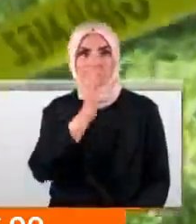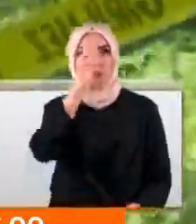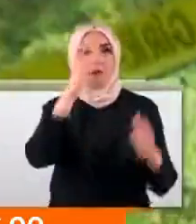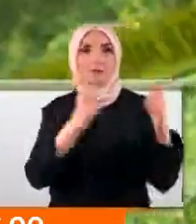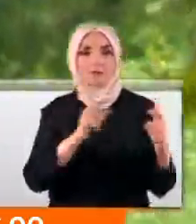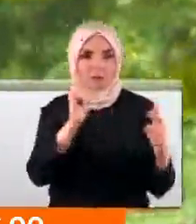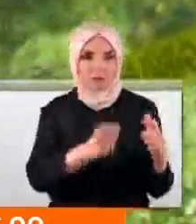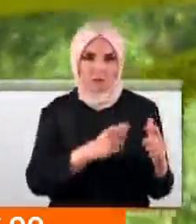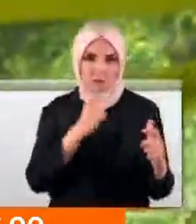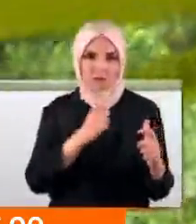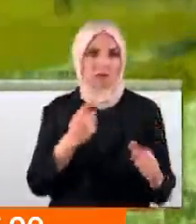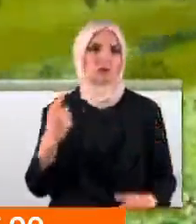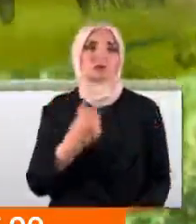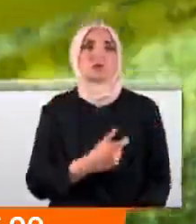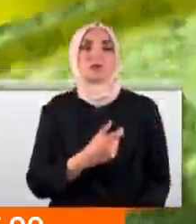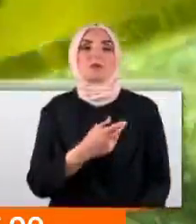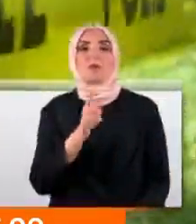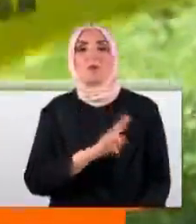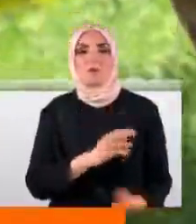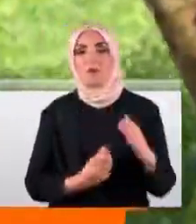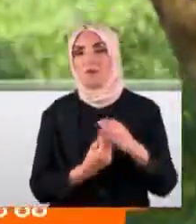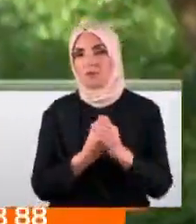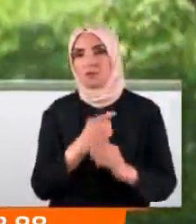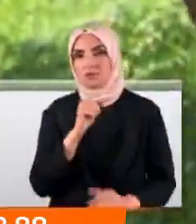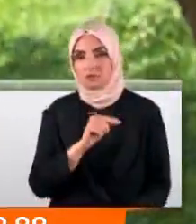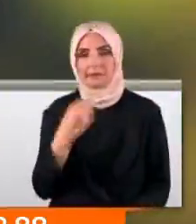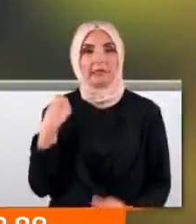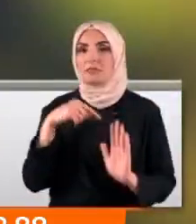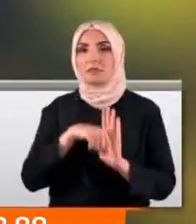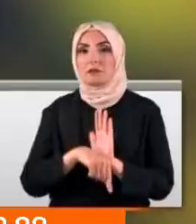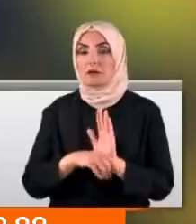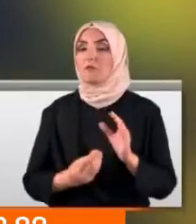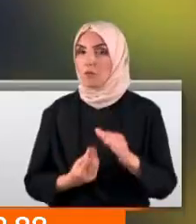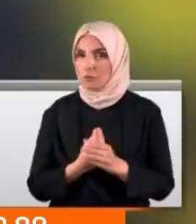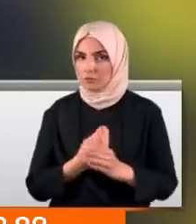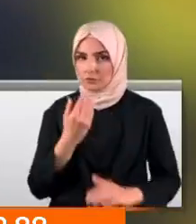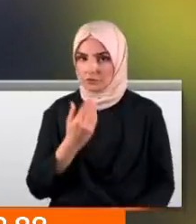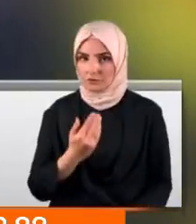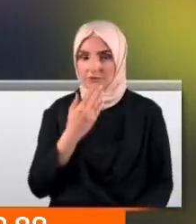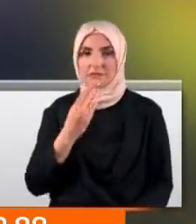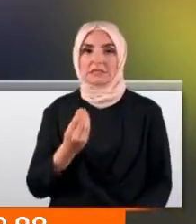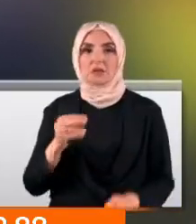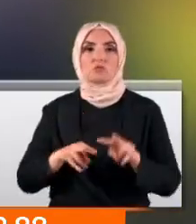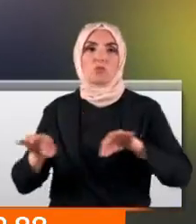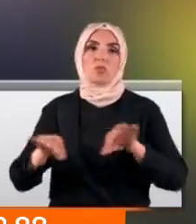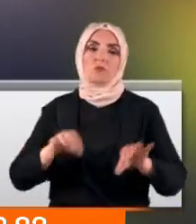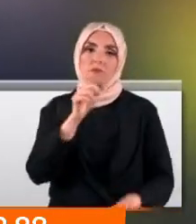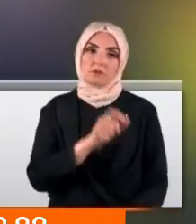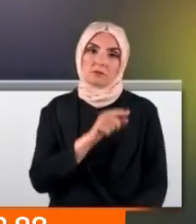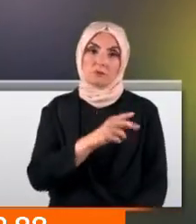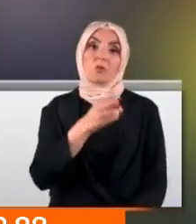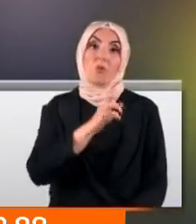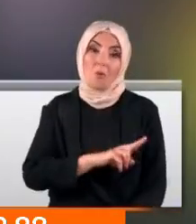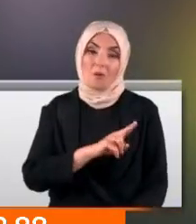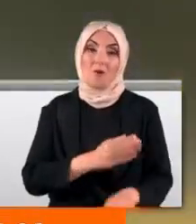kurban gittiği anlaşılmıştı. O korkunç cinayete dair yeni detaylar ortaya çıktı. Genç müteahhitin öldürülmeden önce katilinin